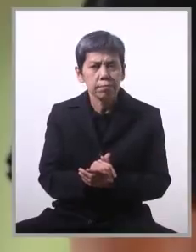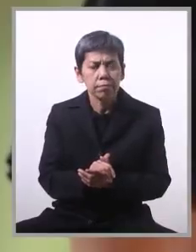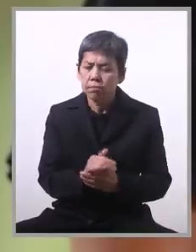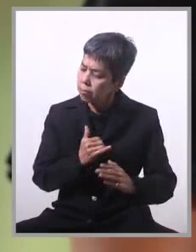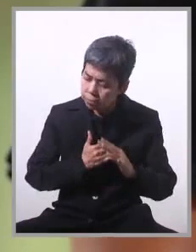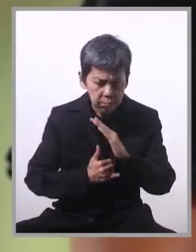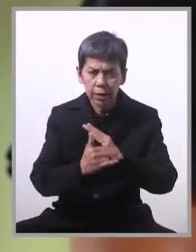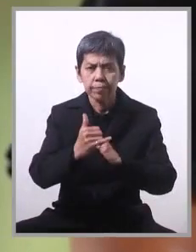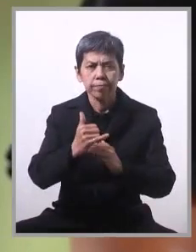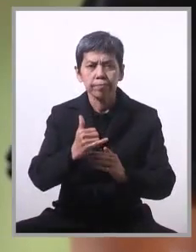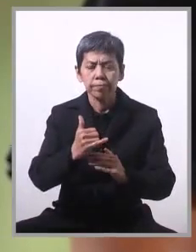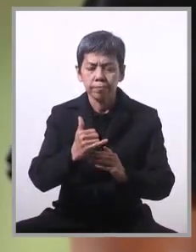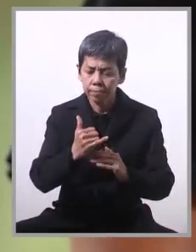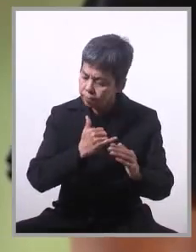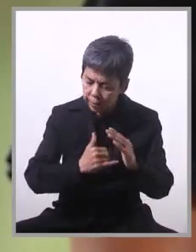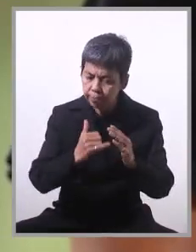ให้กล้าออกมาเถอะเพราะ